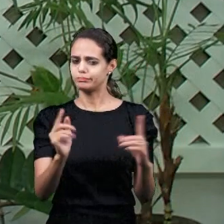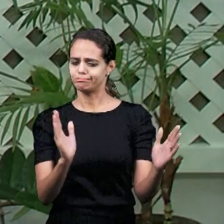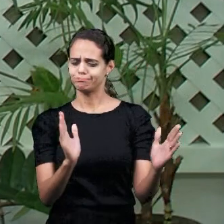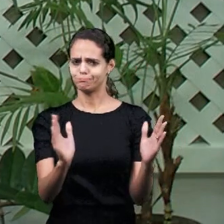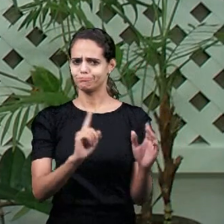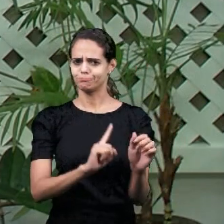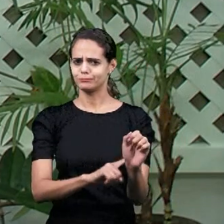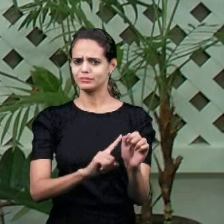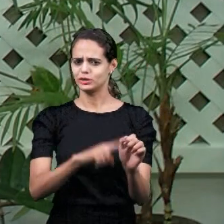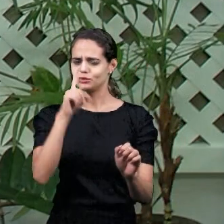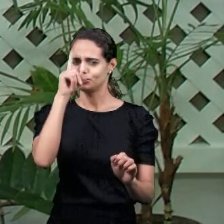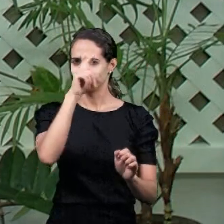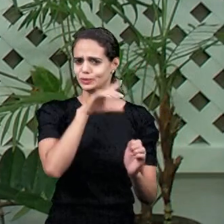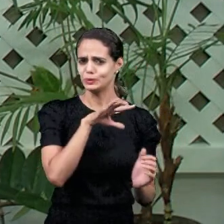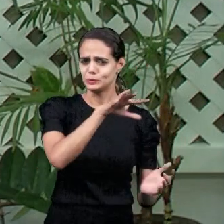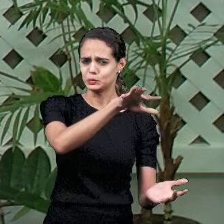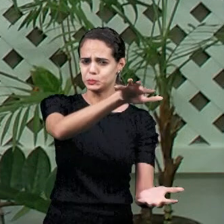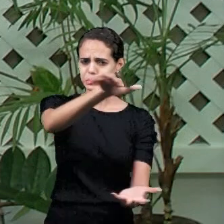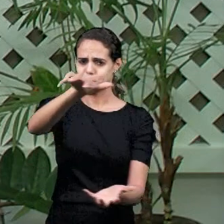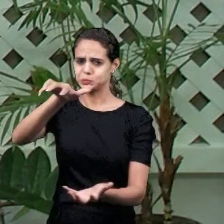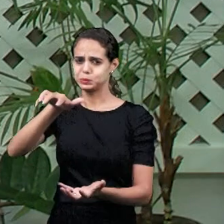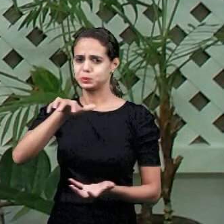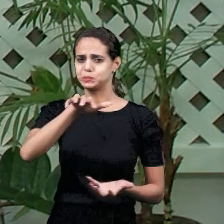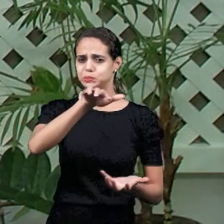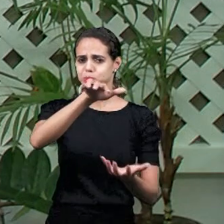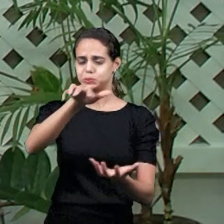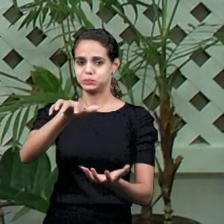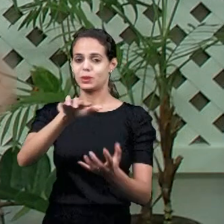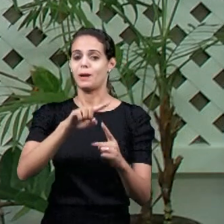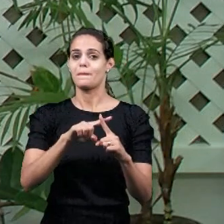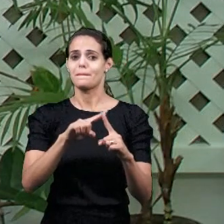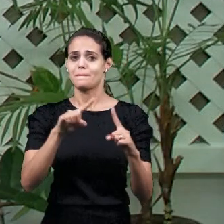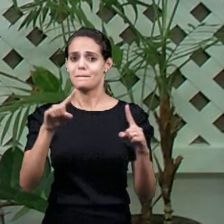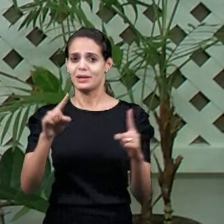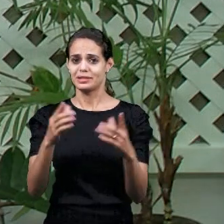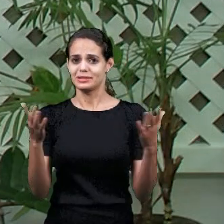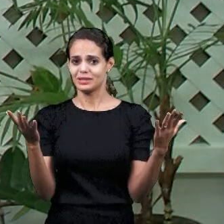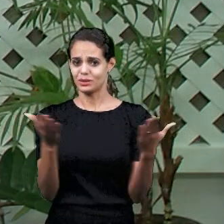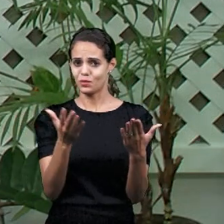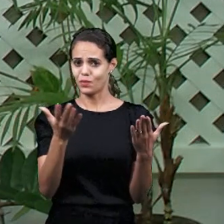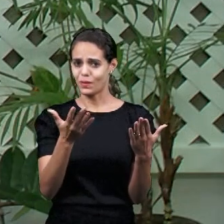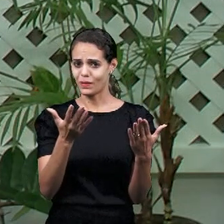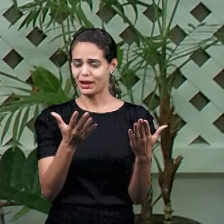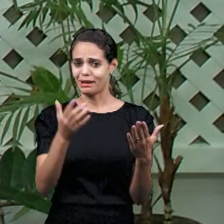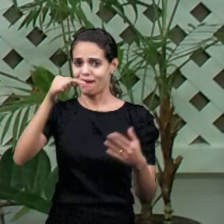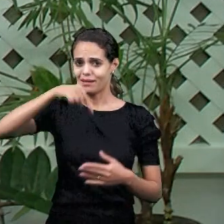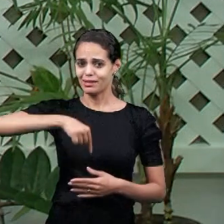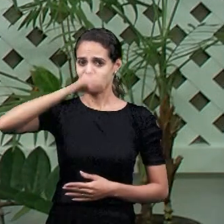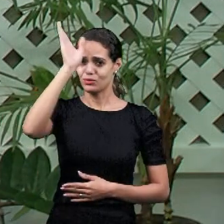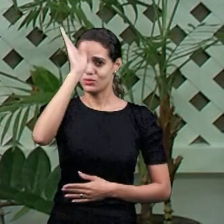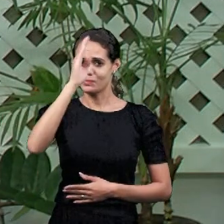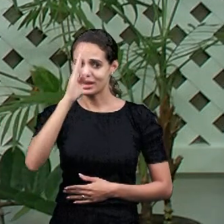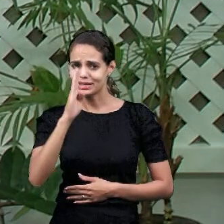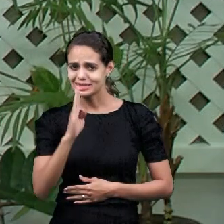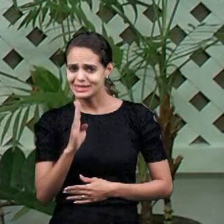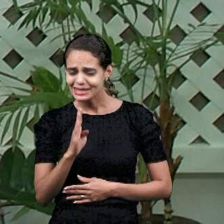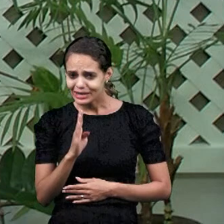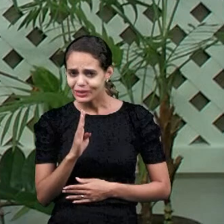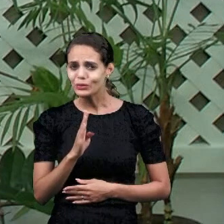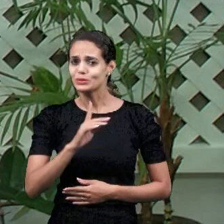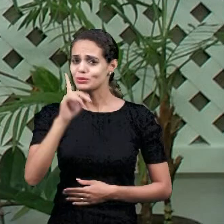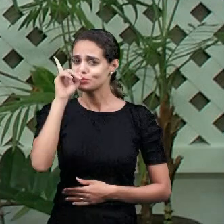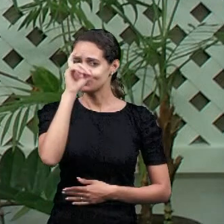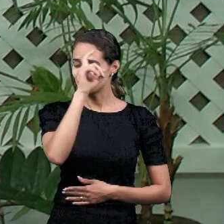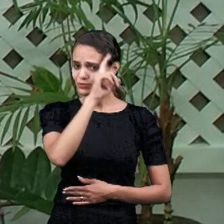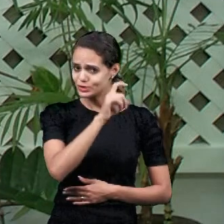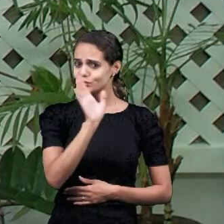voyons plus difficile encore au Brésil. Il existe des commentaires dans le monde entier à propos de